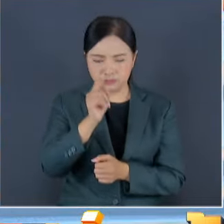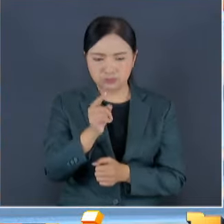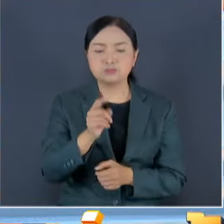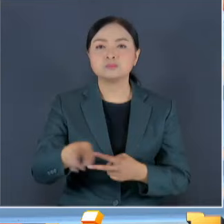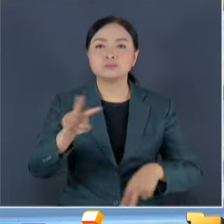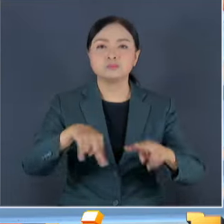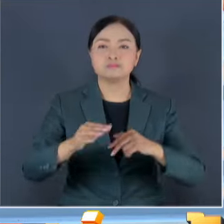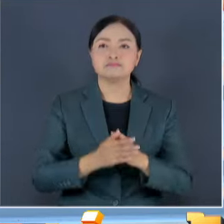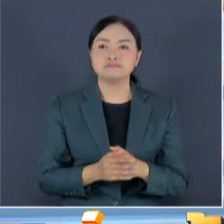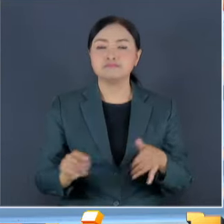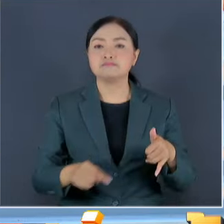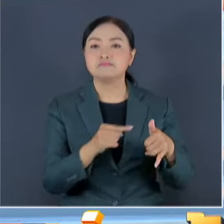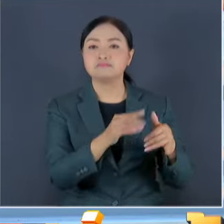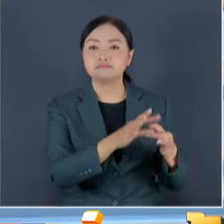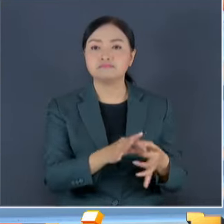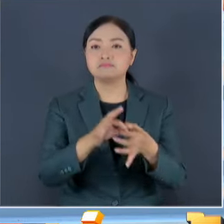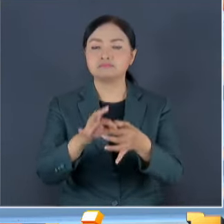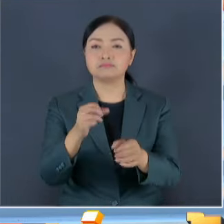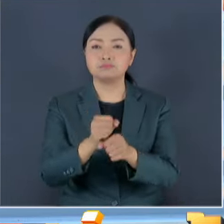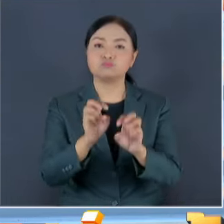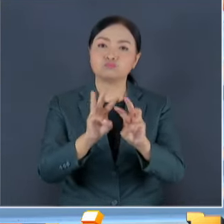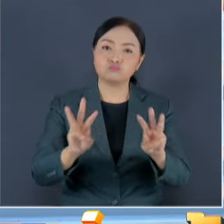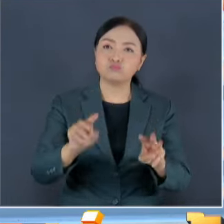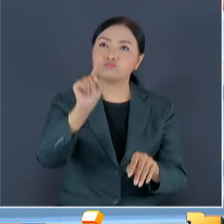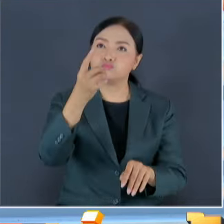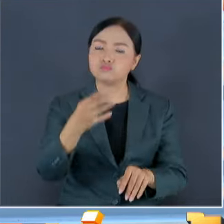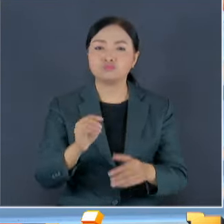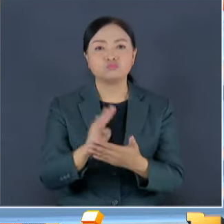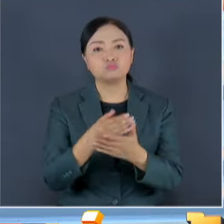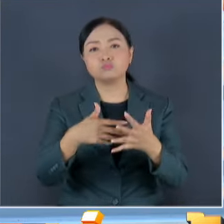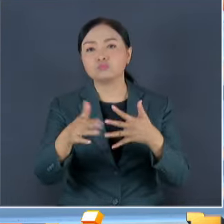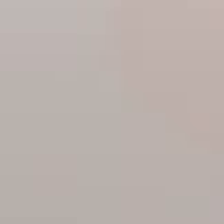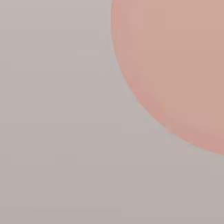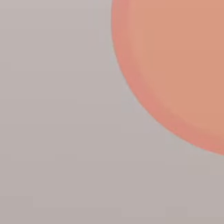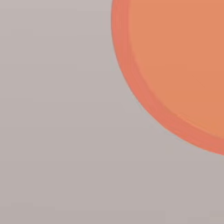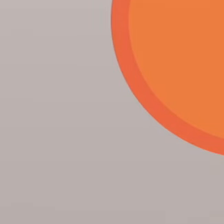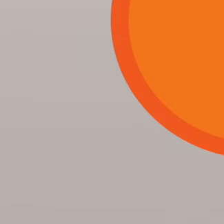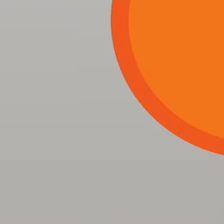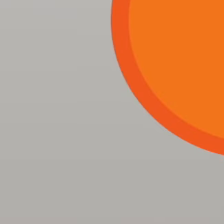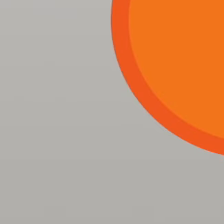รงนี้ครับว่าที่เสียชัดไปเกี่ยวข้องเนี่ยนะเว็บไหนอย่างไรและธุรกิจสีเทาอะไรบ้างนะครับ